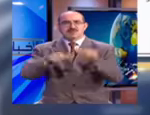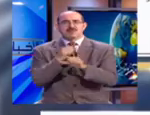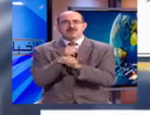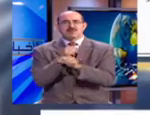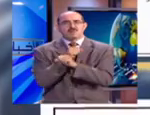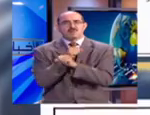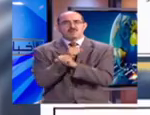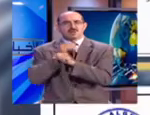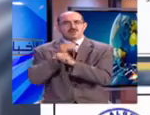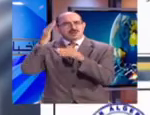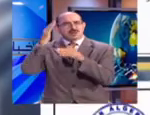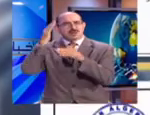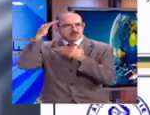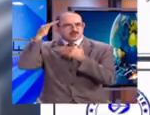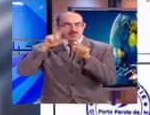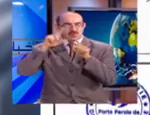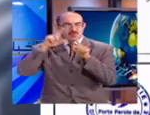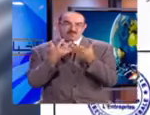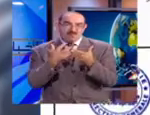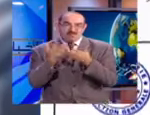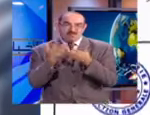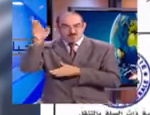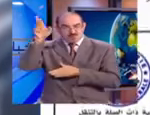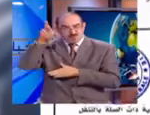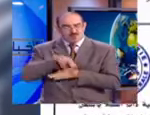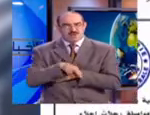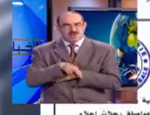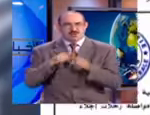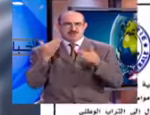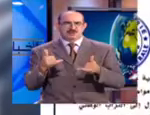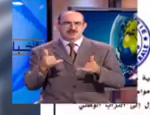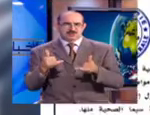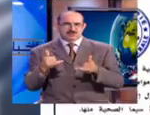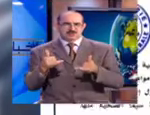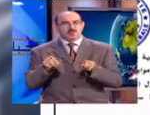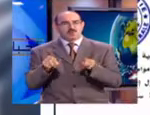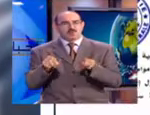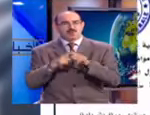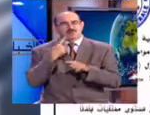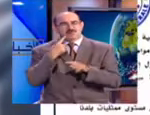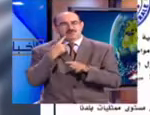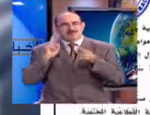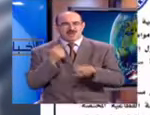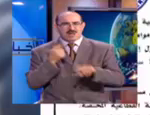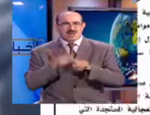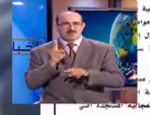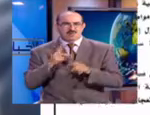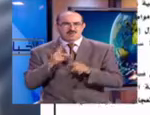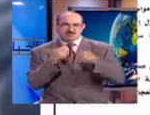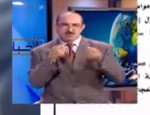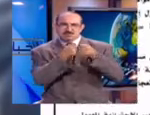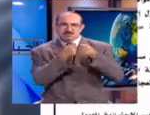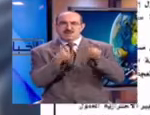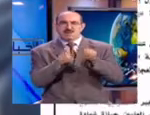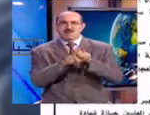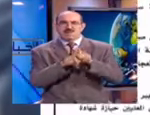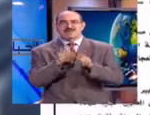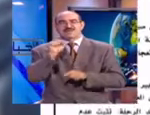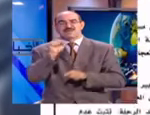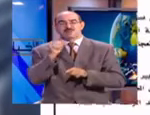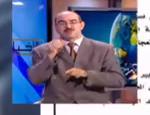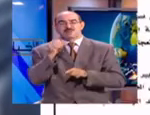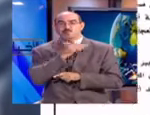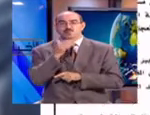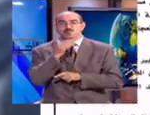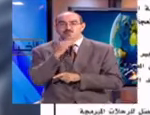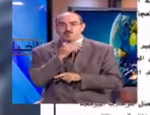العالقين خارج الوطن والراغبين بالدخول إلى التراب الوطني لاعتبارات استثنائية ذات الصلة بالحالات